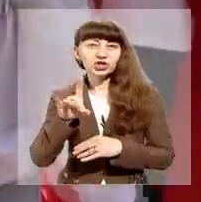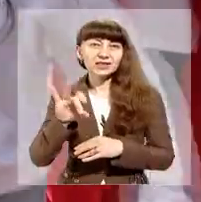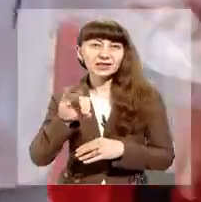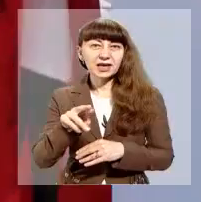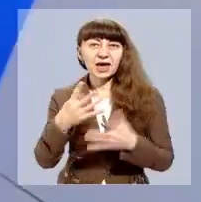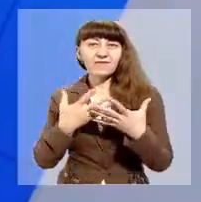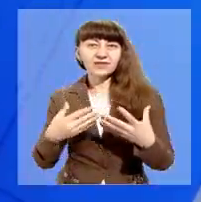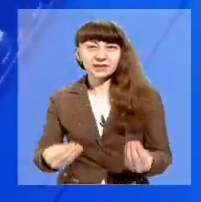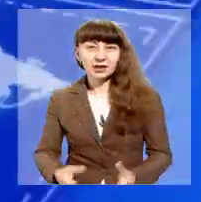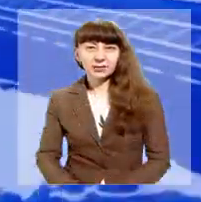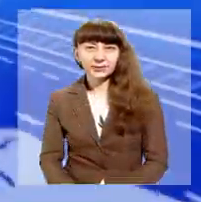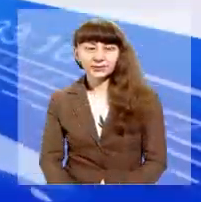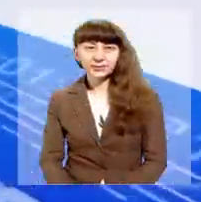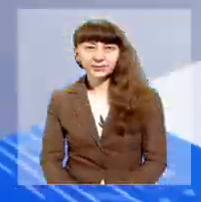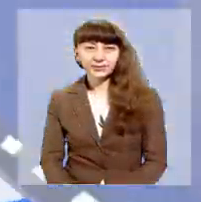весна».